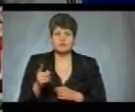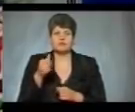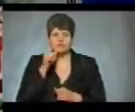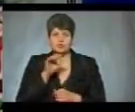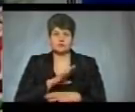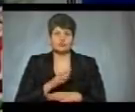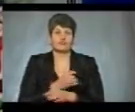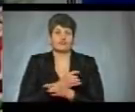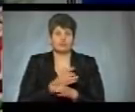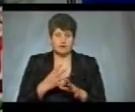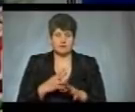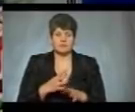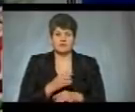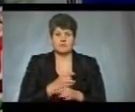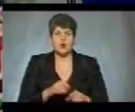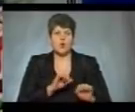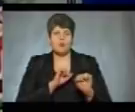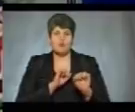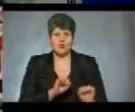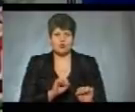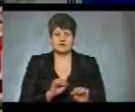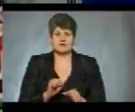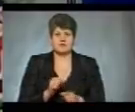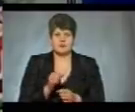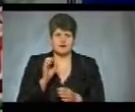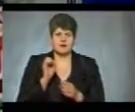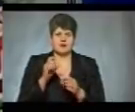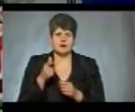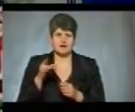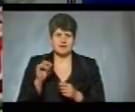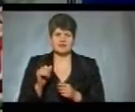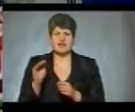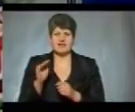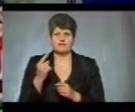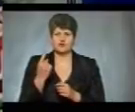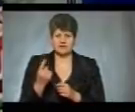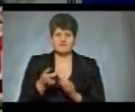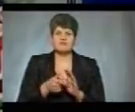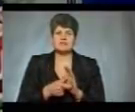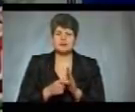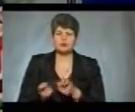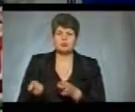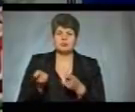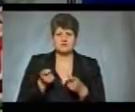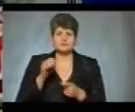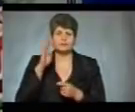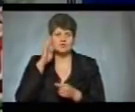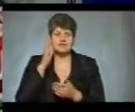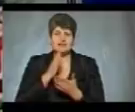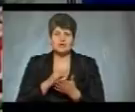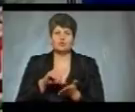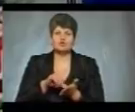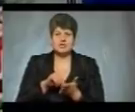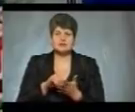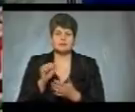вибух, вибухнула оборонна граната F1. За попередніми даними, її у кімнату будинку приніс чоловік, який є